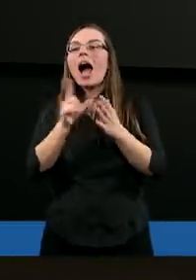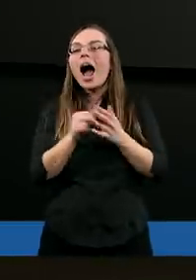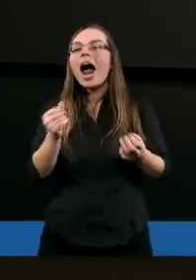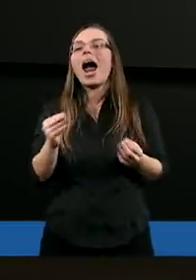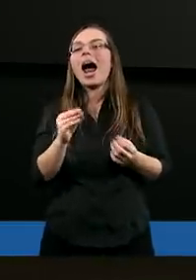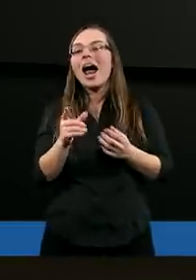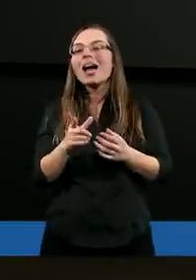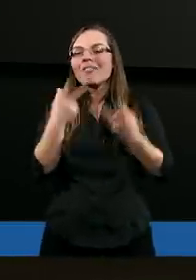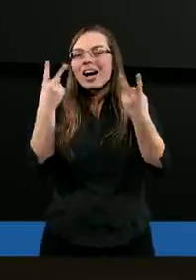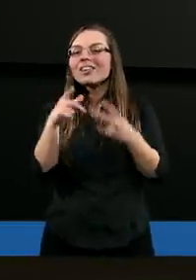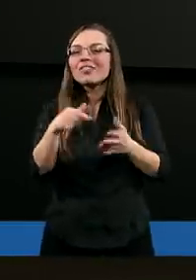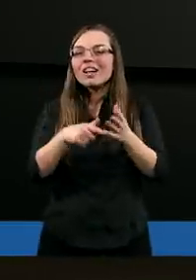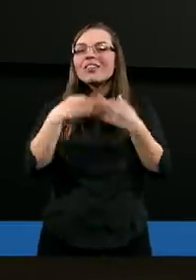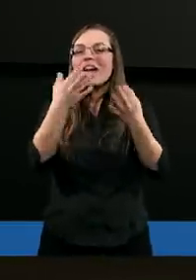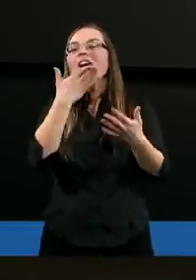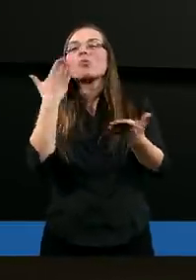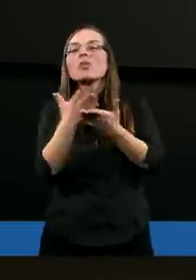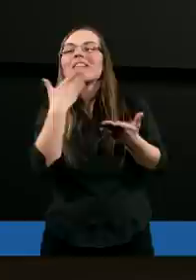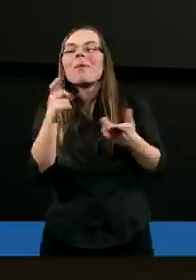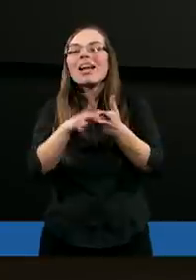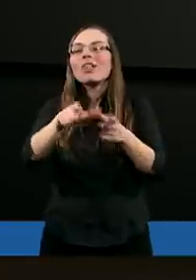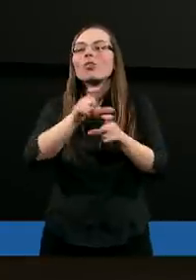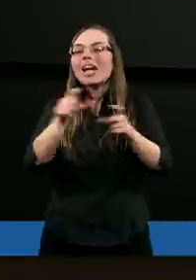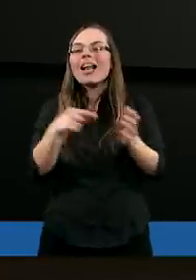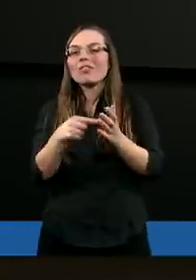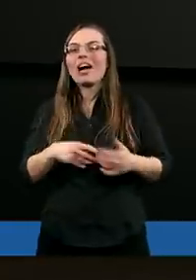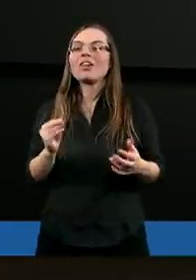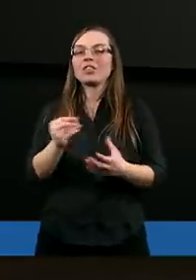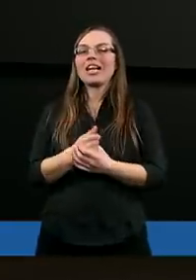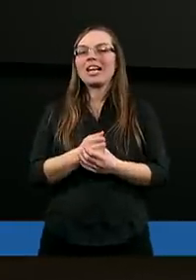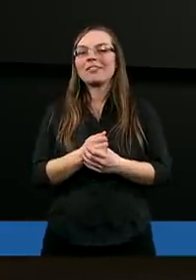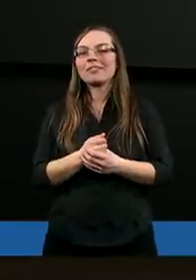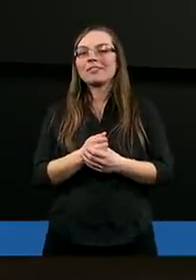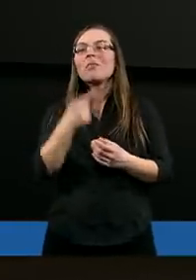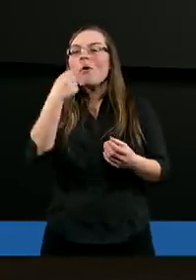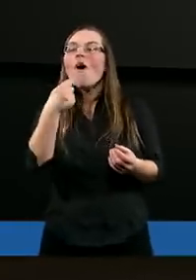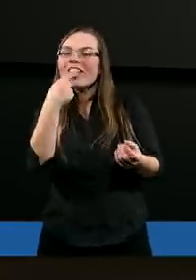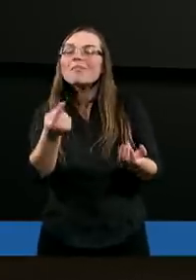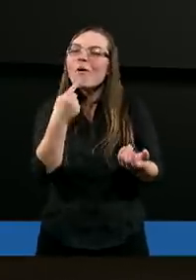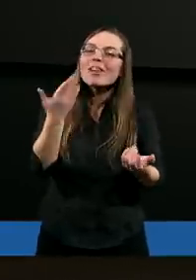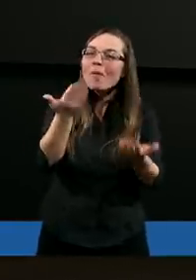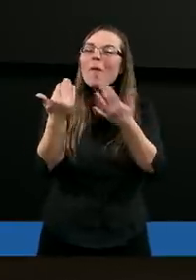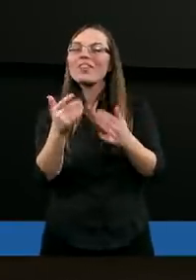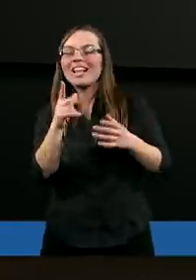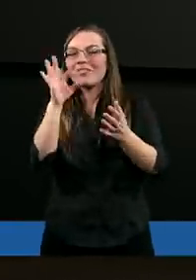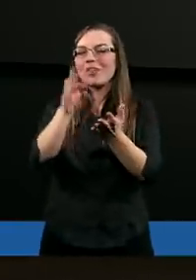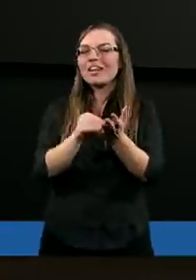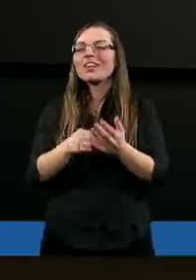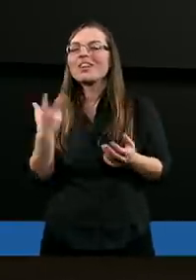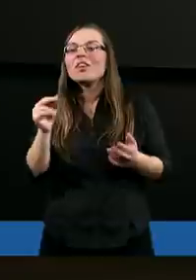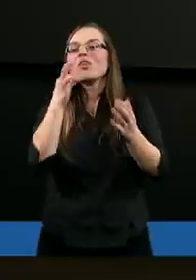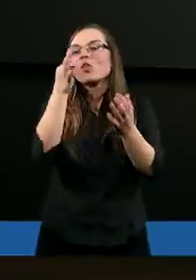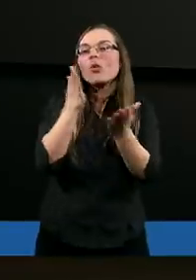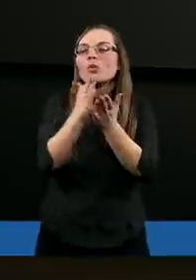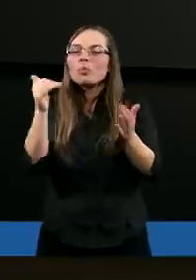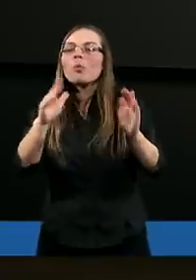się. Ale mam za mało czasu, musimy kończyć. Wystarczy. Podziel się. No, krótko